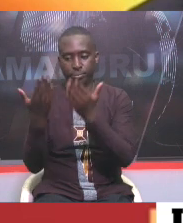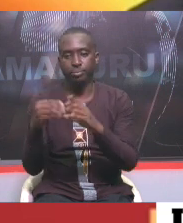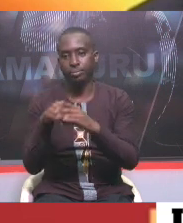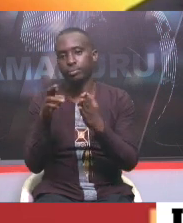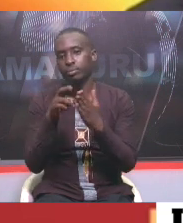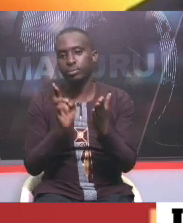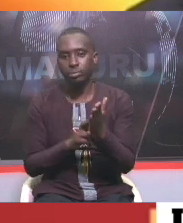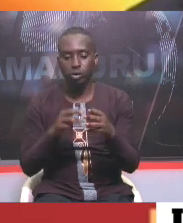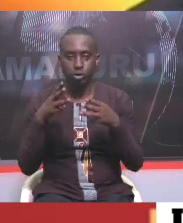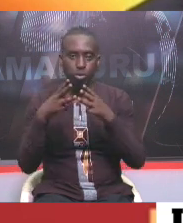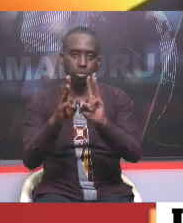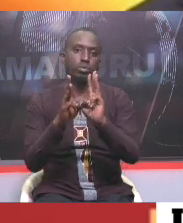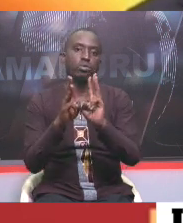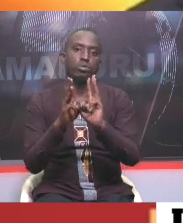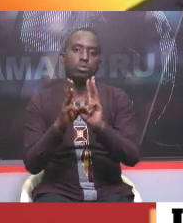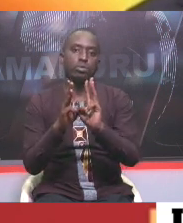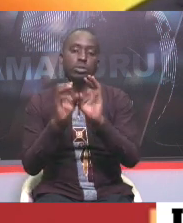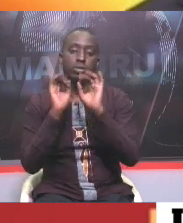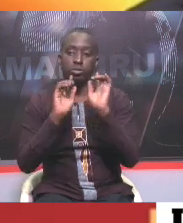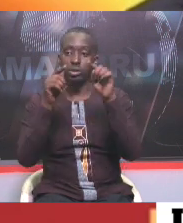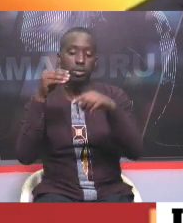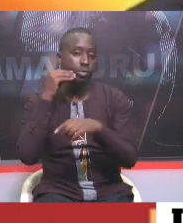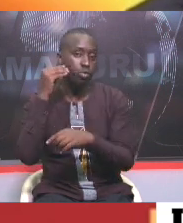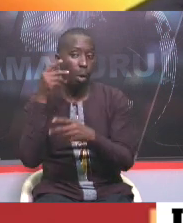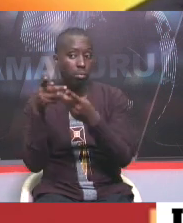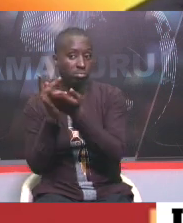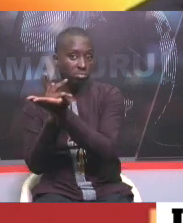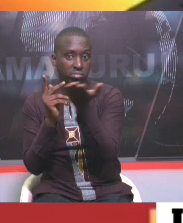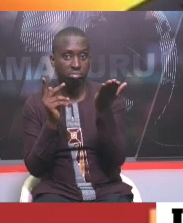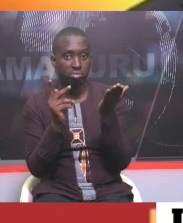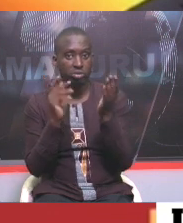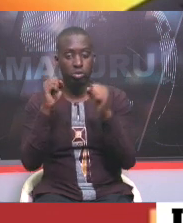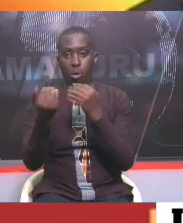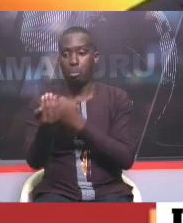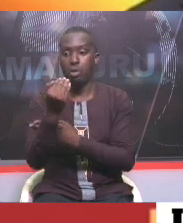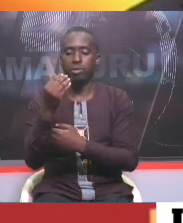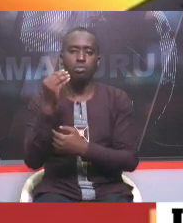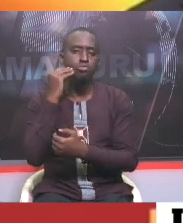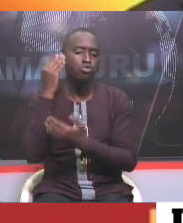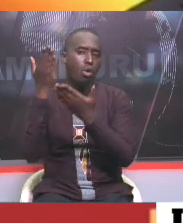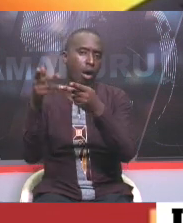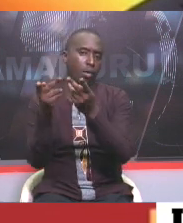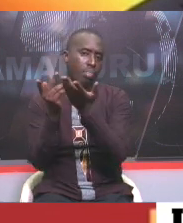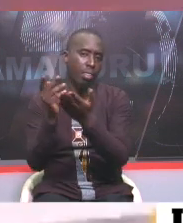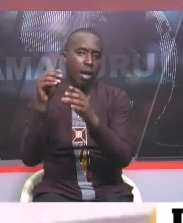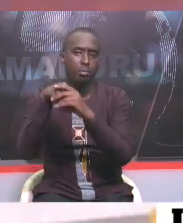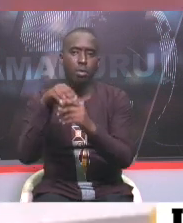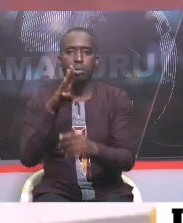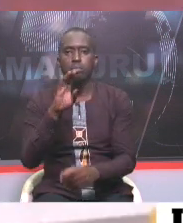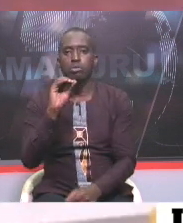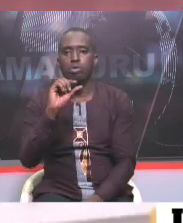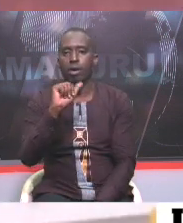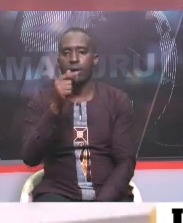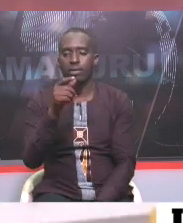raporo ku buryo ugiye mu rugo ibunaka umbajije uti urugo rw'aha n'aha n'aha harimo biogaze ifite